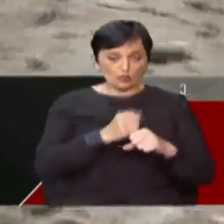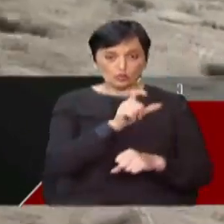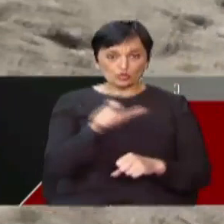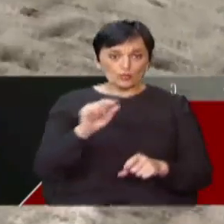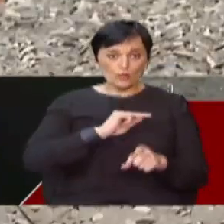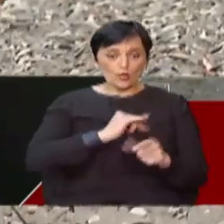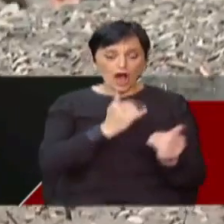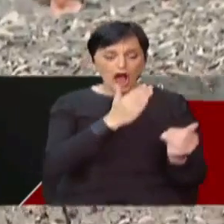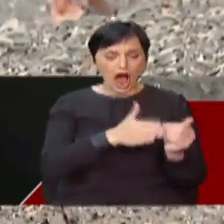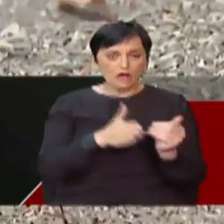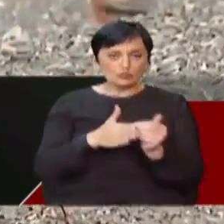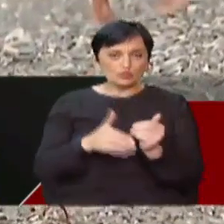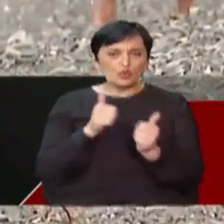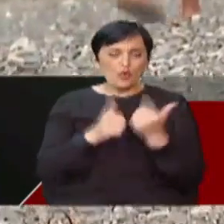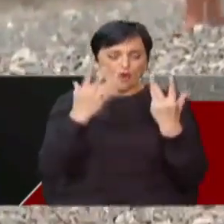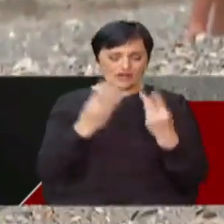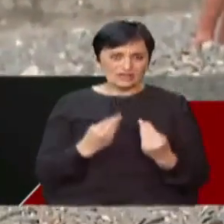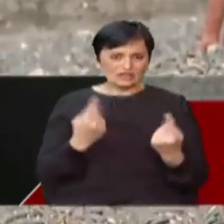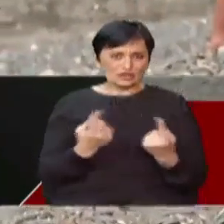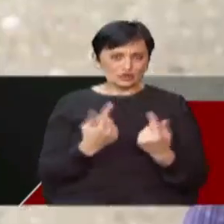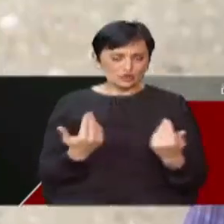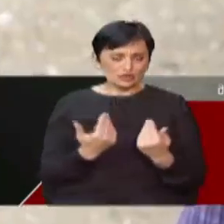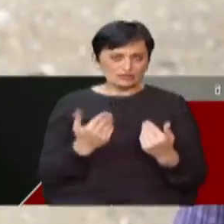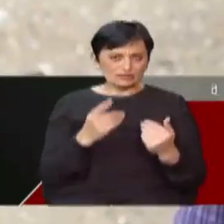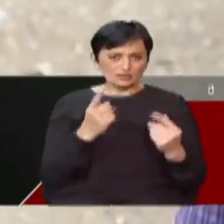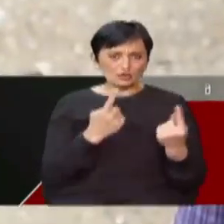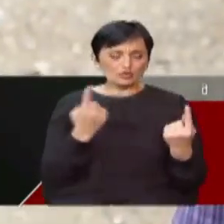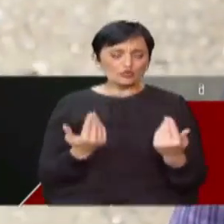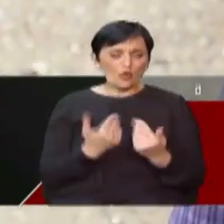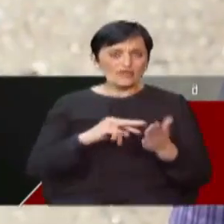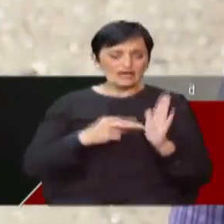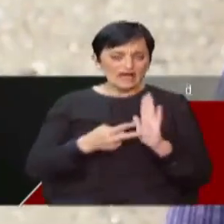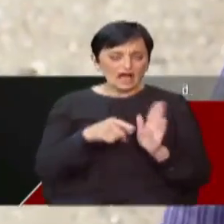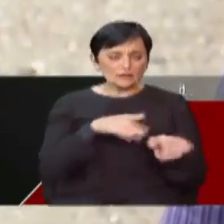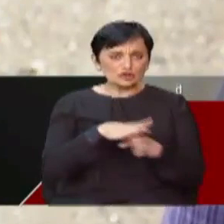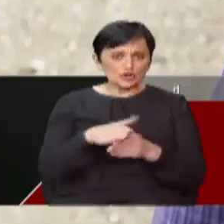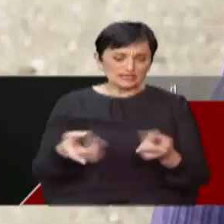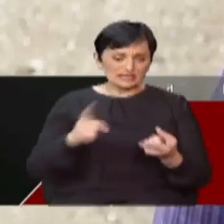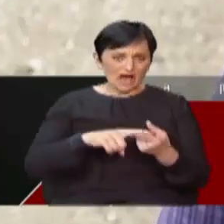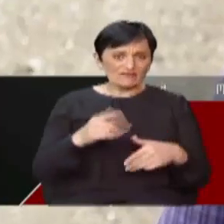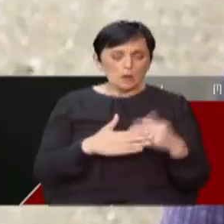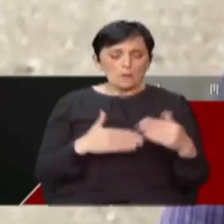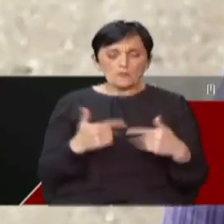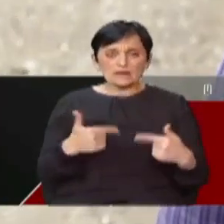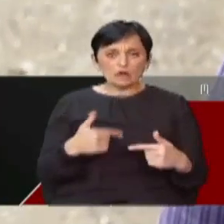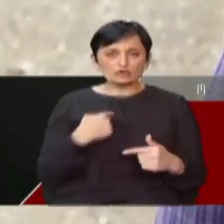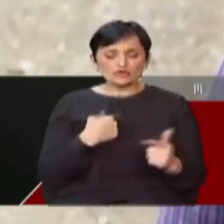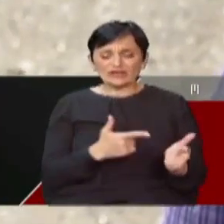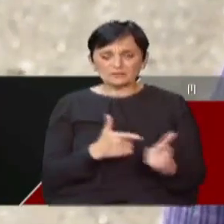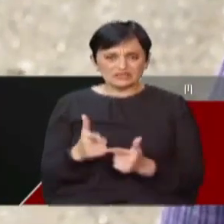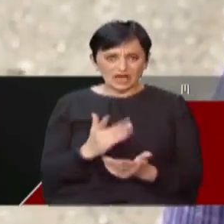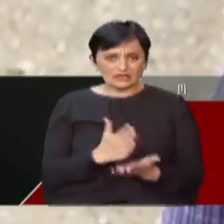ისინი ასრულებენ ყოველდღიურ რუტინულ სამუშაოს, რომელიც დაკავშირებულია ყოველდღიური გეგმის შესრულებასთან და პრაქტიკულად ჩვენ მზად